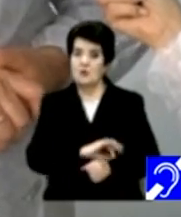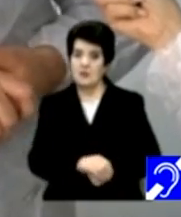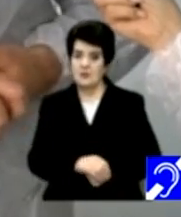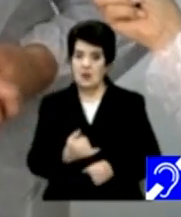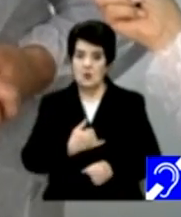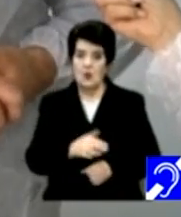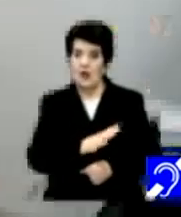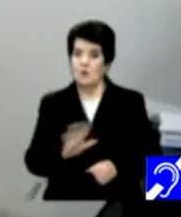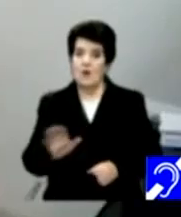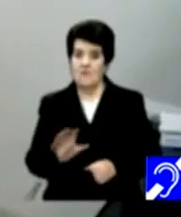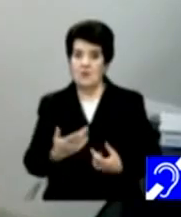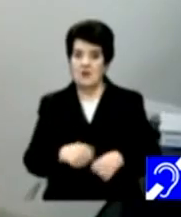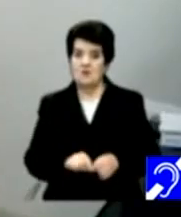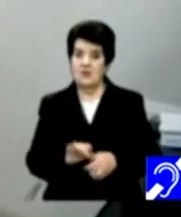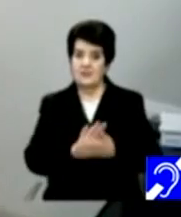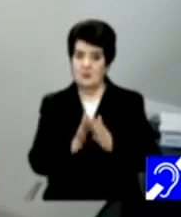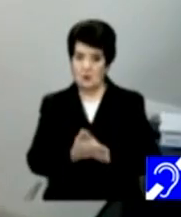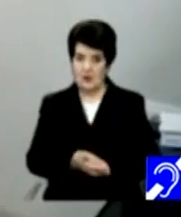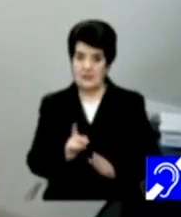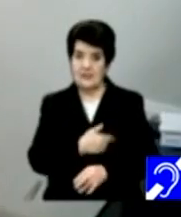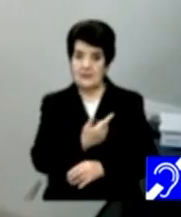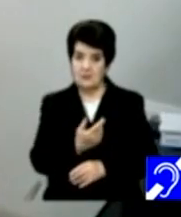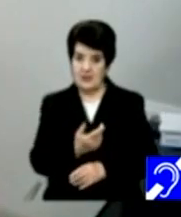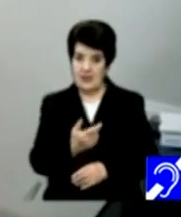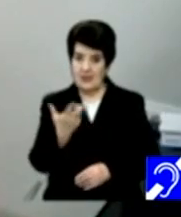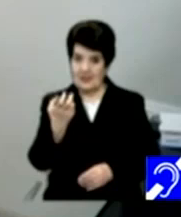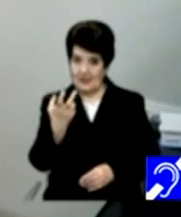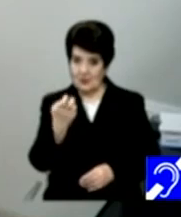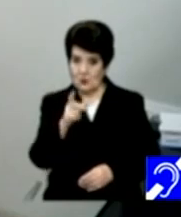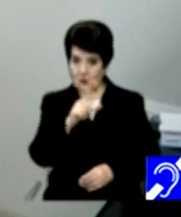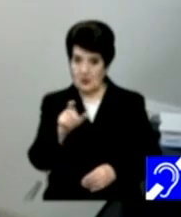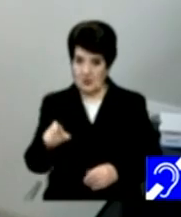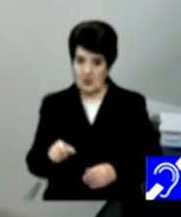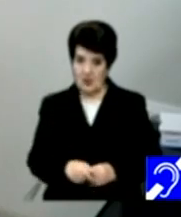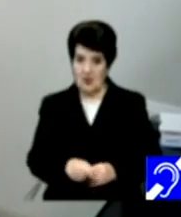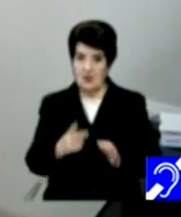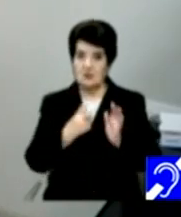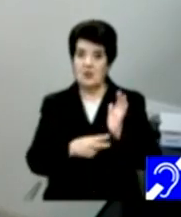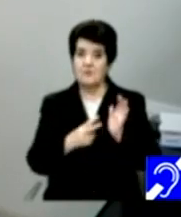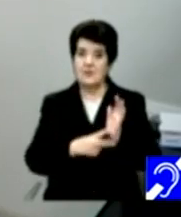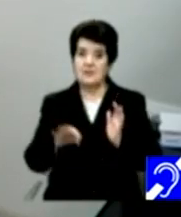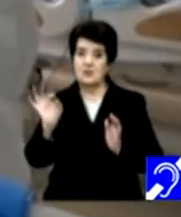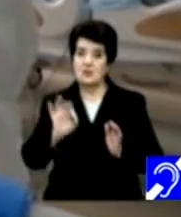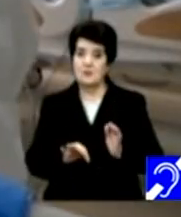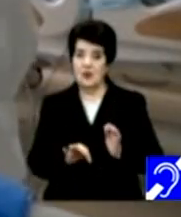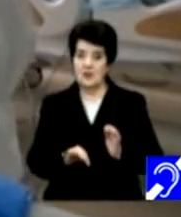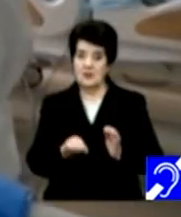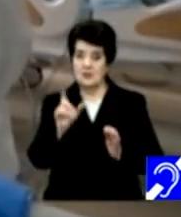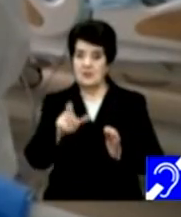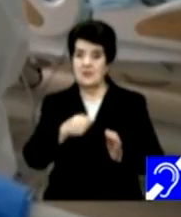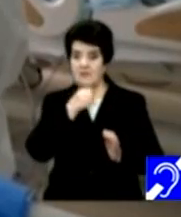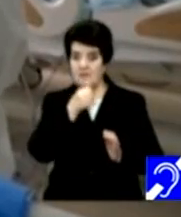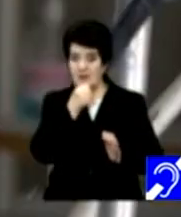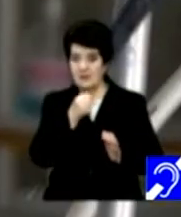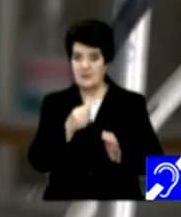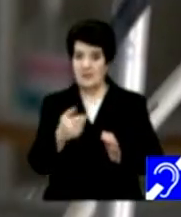noi nu avem așa situații. Noi avem în spital din 300 de pacienți, undeva 70% sunt pacienți de vârsta